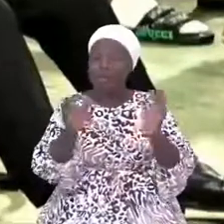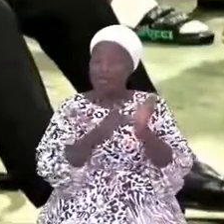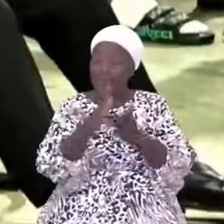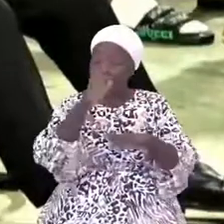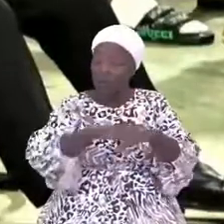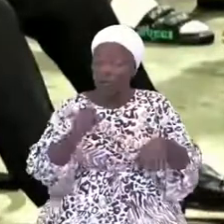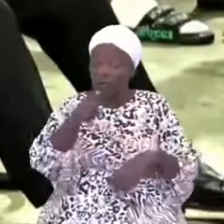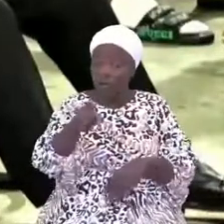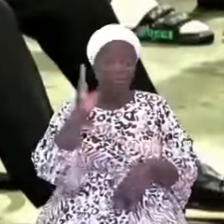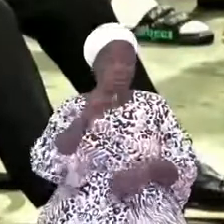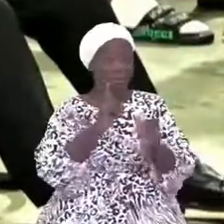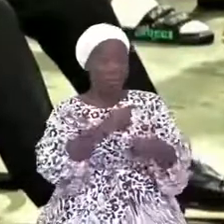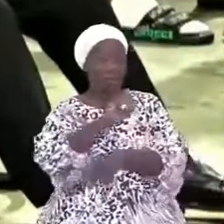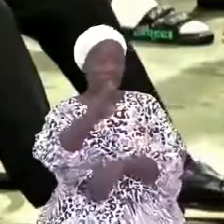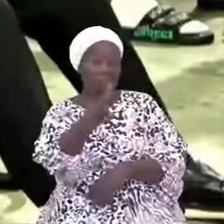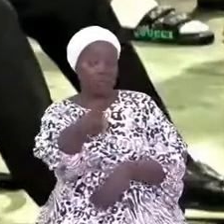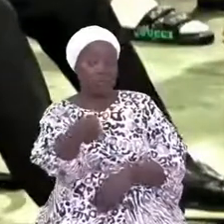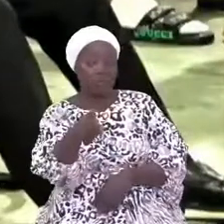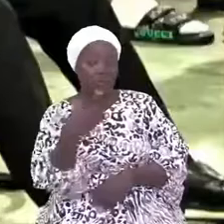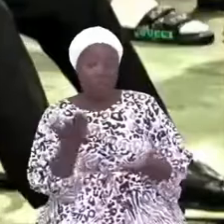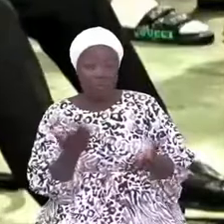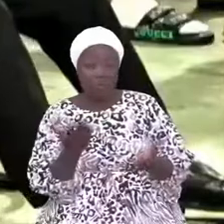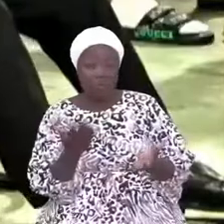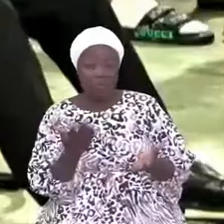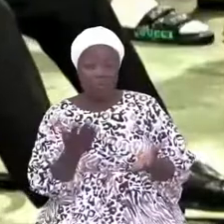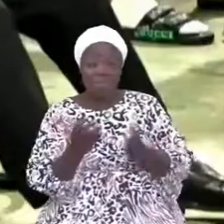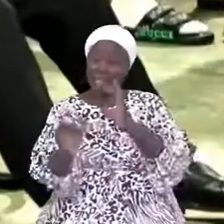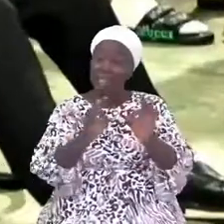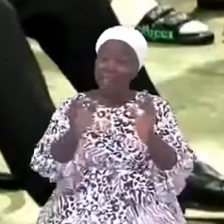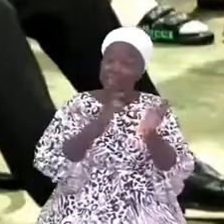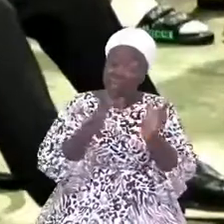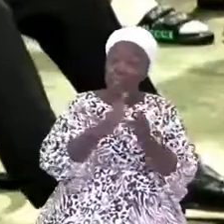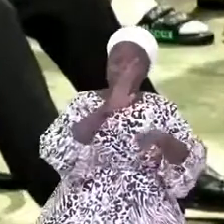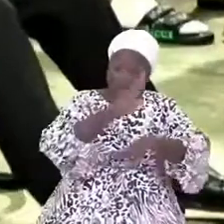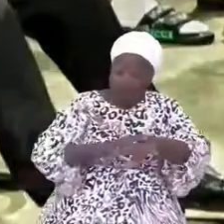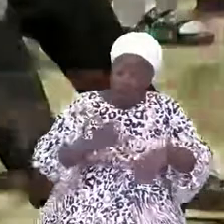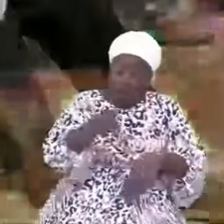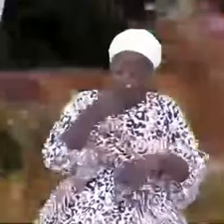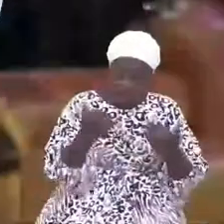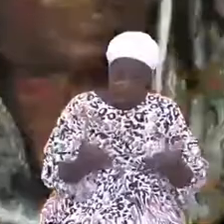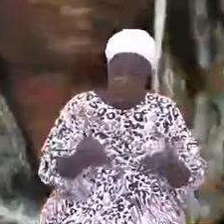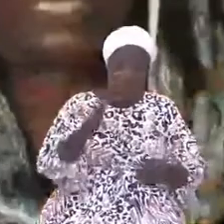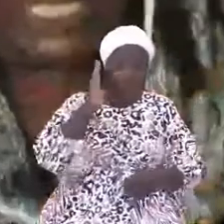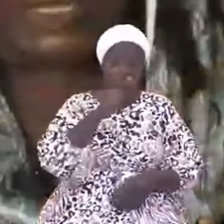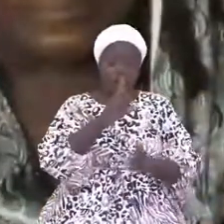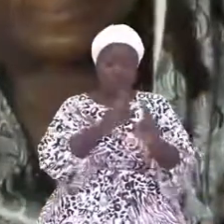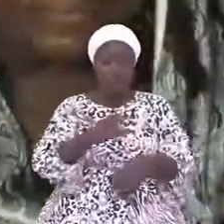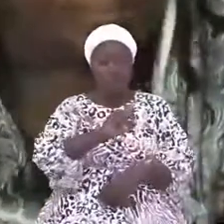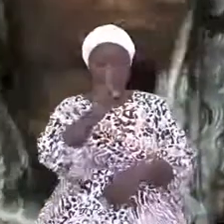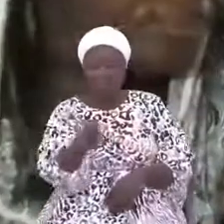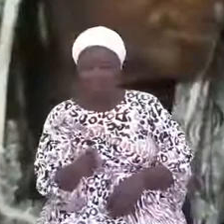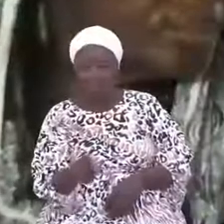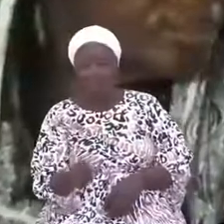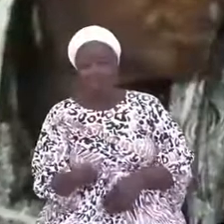les appela. Et si Jésus t'appelle, est-ce que tu vas répondre? J'ai dit, si Jésus t'appelle, est-ce que